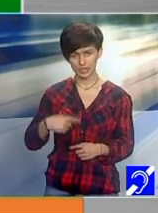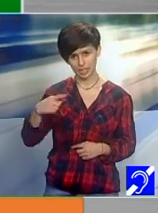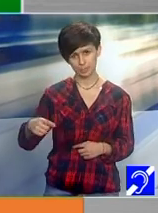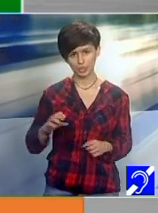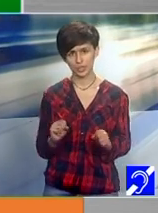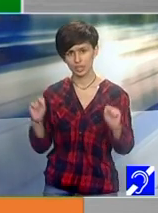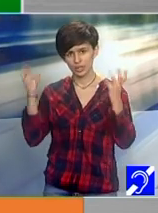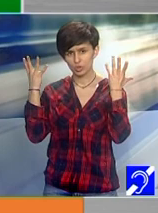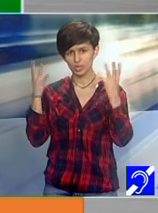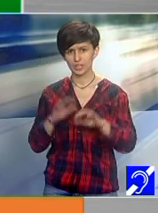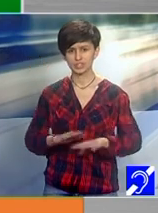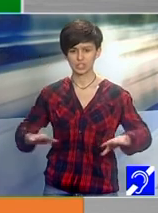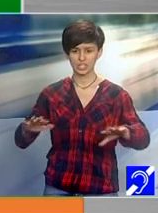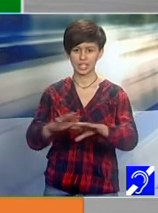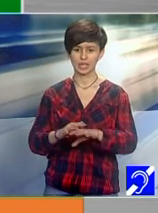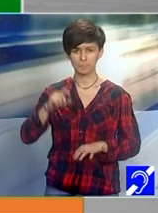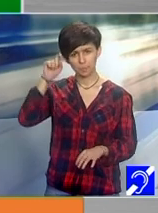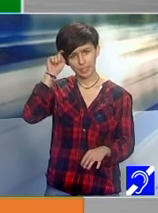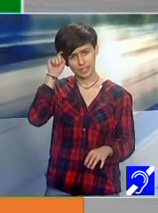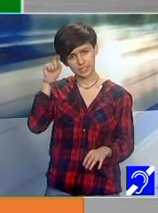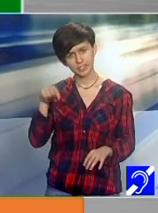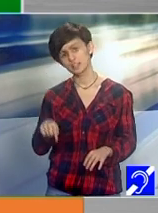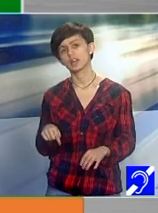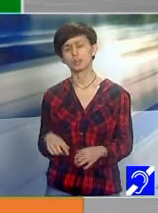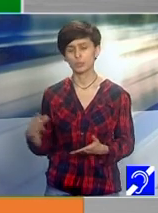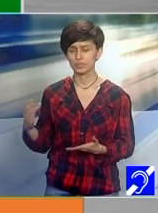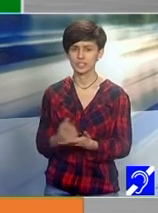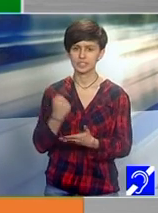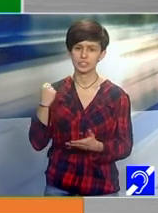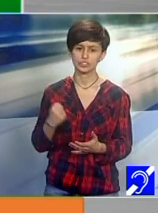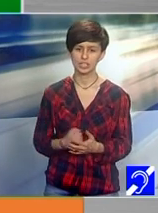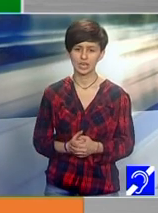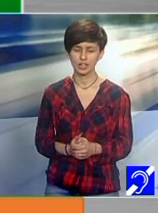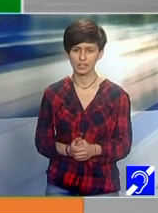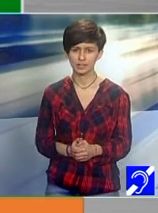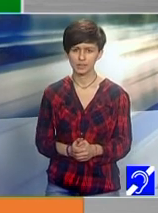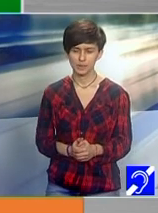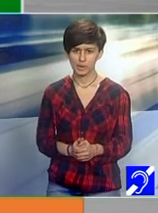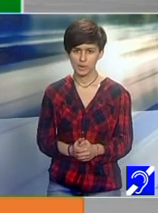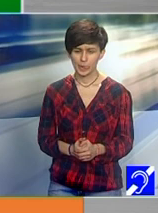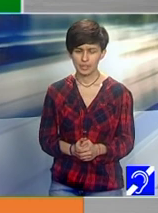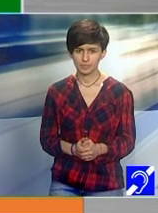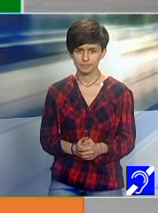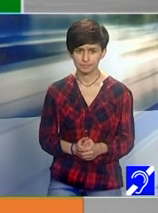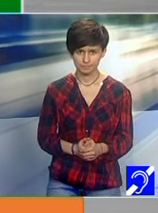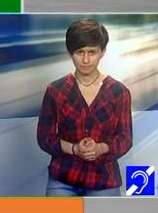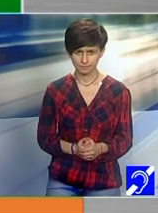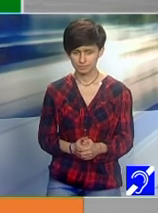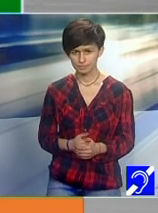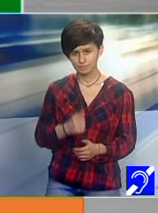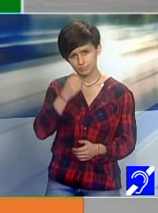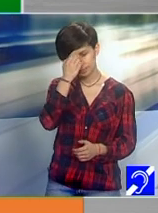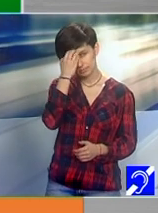că de data aceasta o să aveți câștig de cauză? Fără am să ajungeți la aceste forme extreme? Am